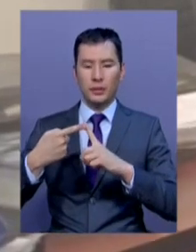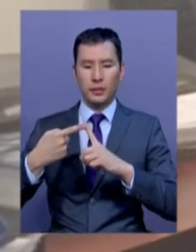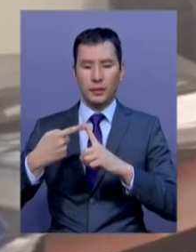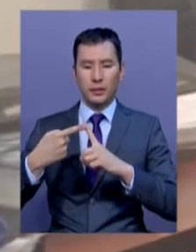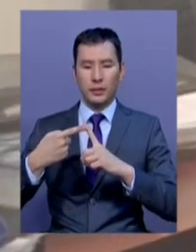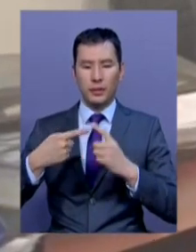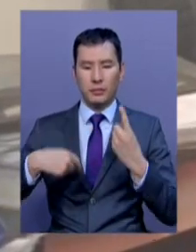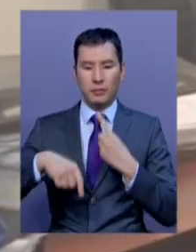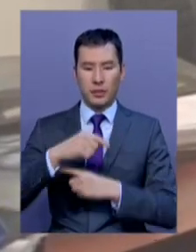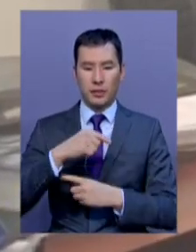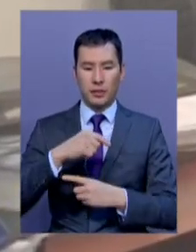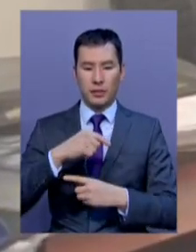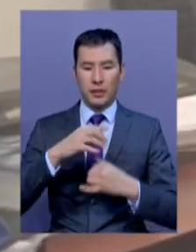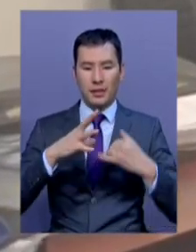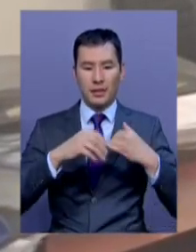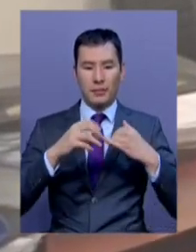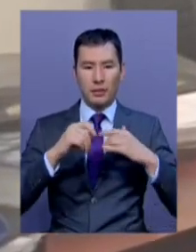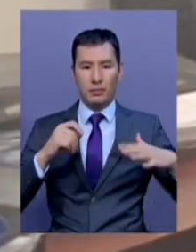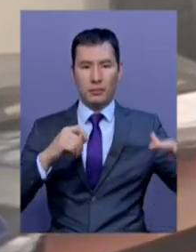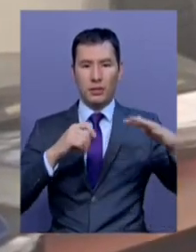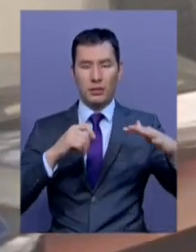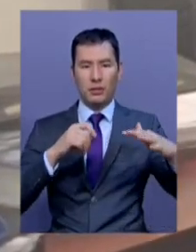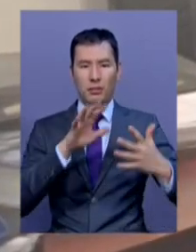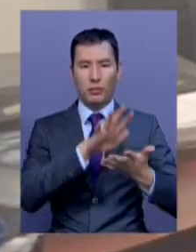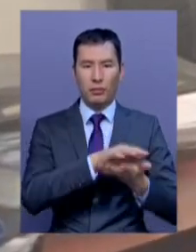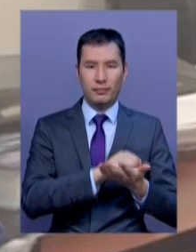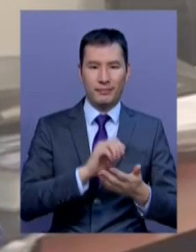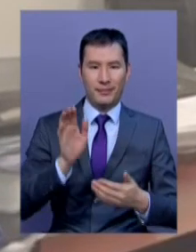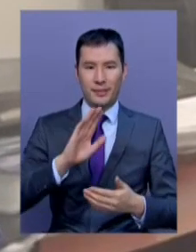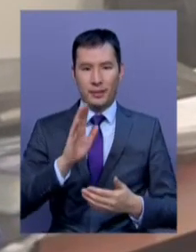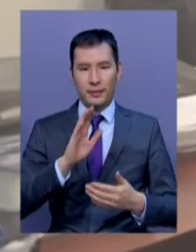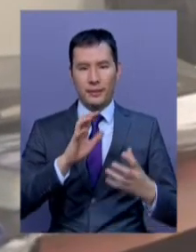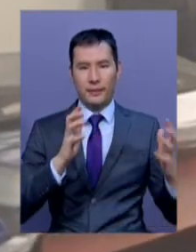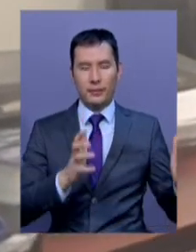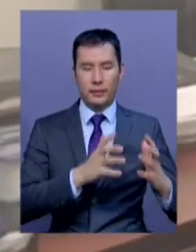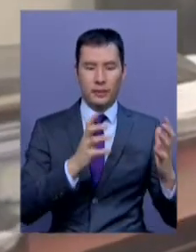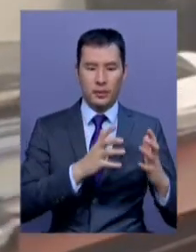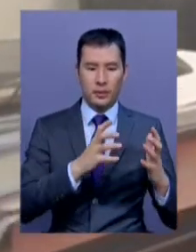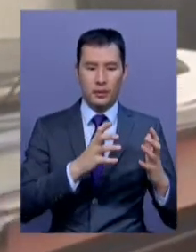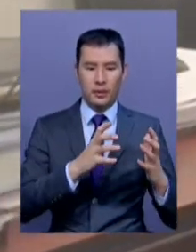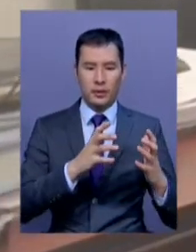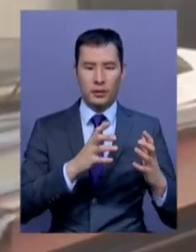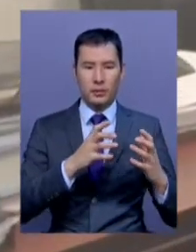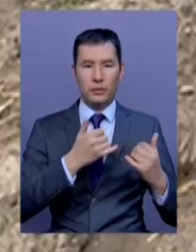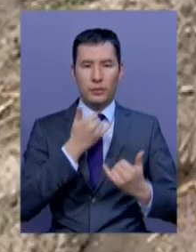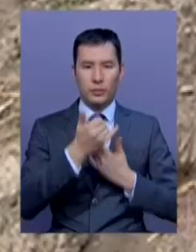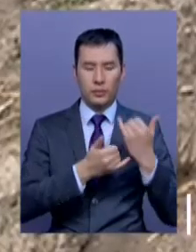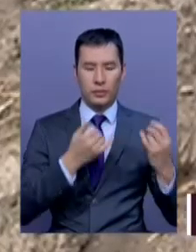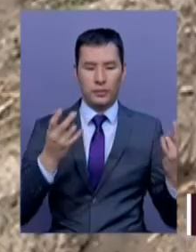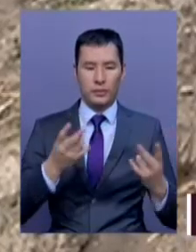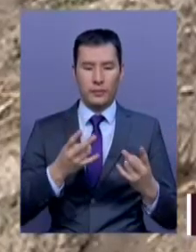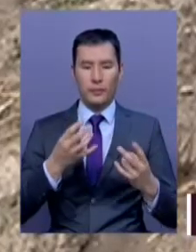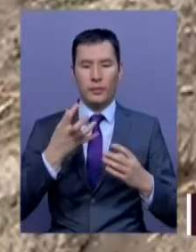біз жерді тоздырмауымыз керек, оның құнарлығын төмендетпеуіміз керек. Бұдан